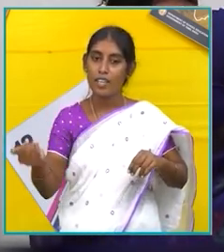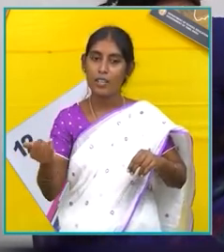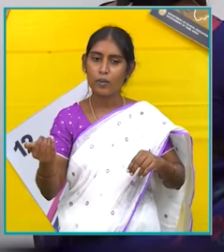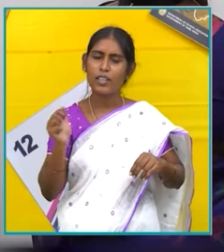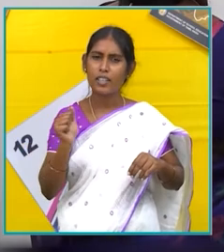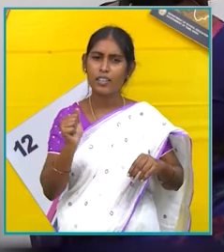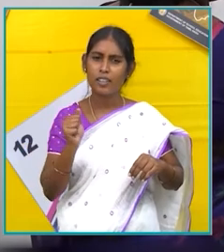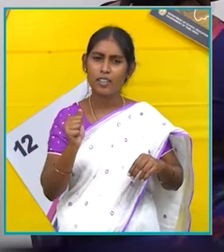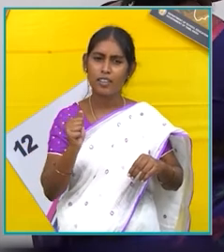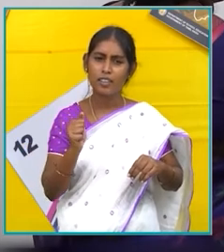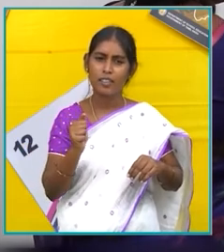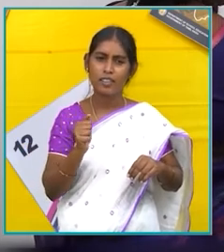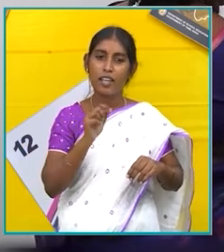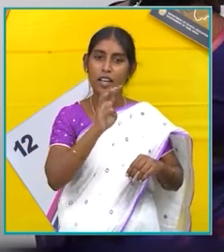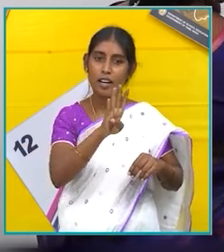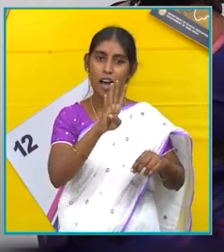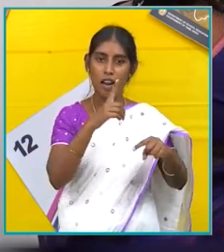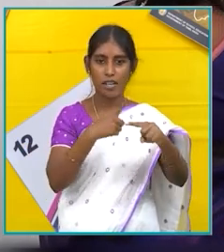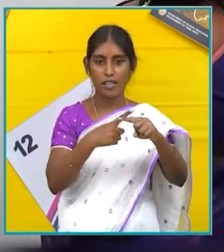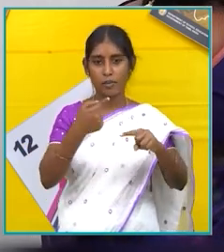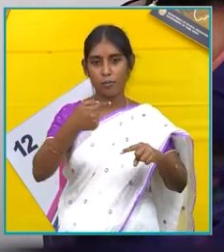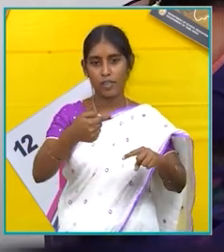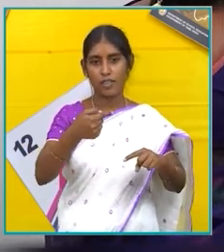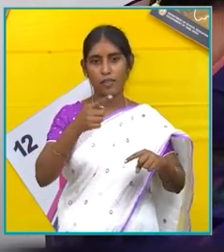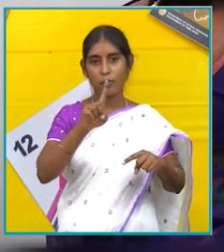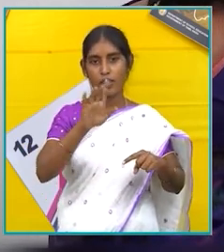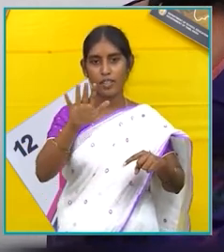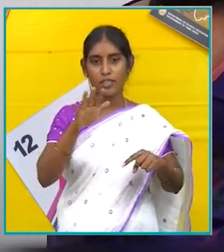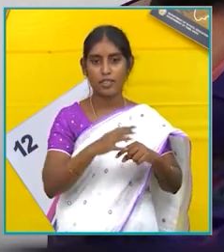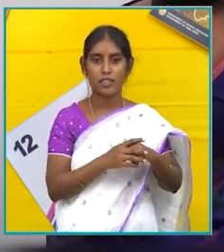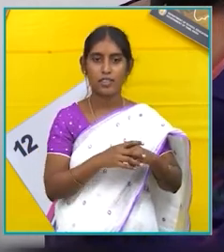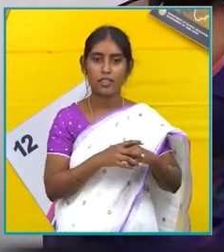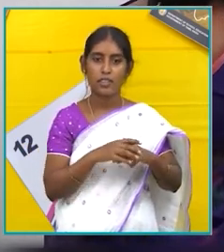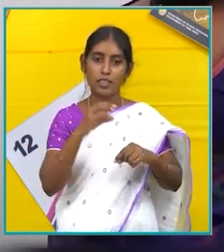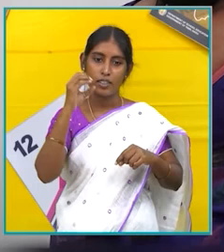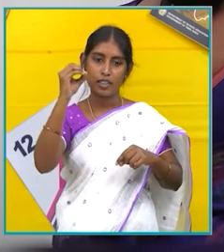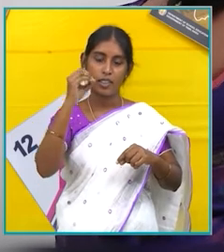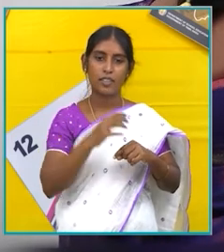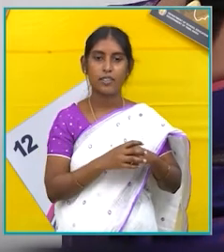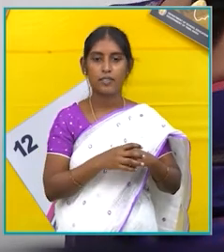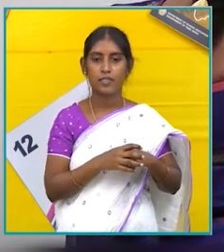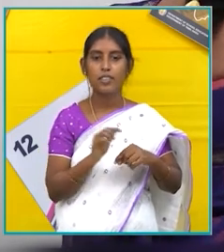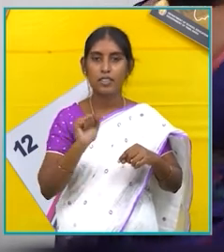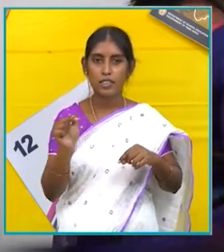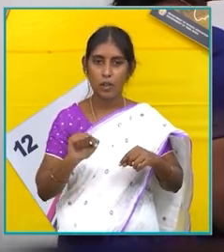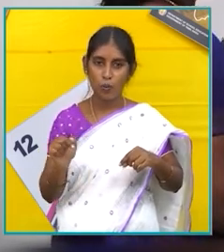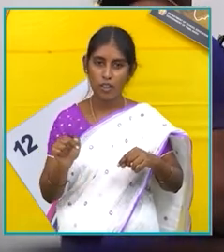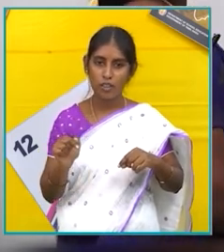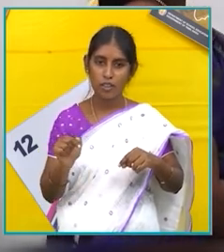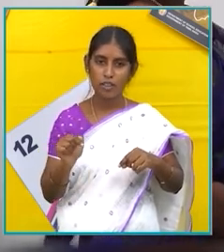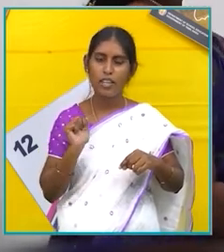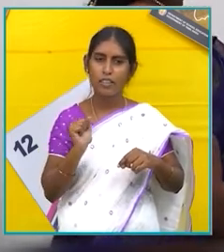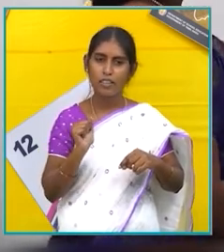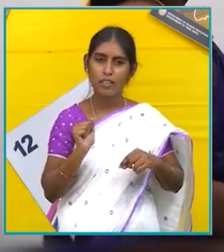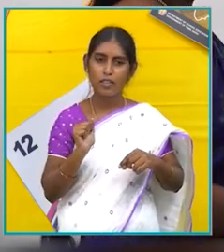வெளிக்கோணமானது, இங்கே வெளிக்கோணங்கிறது என்ன, 4x மைனஸ் 15 டிகிரி. அது எதுக்கு சமம் அப்படின்னு